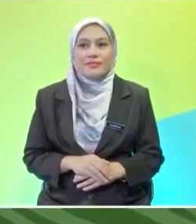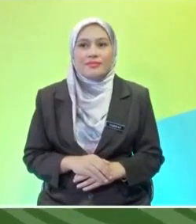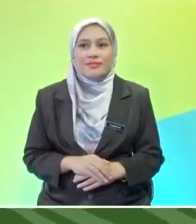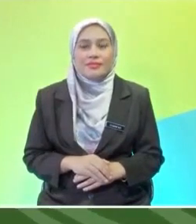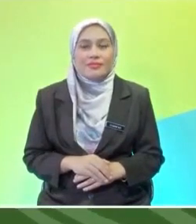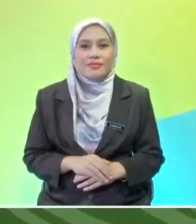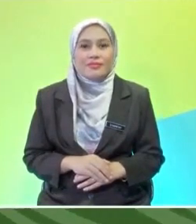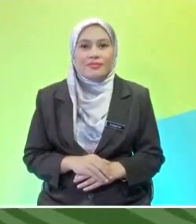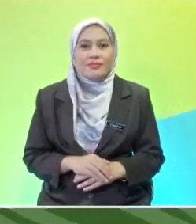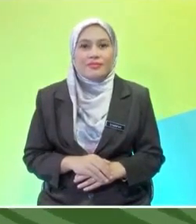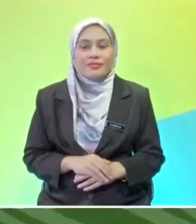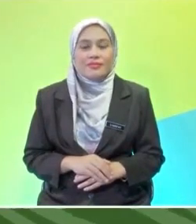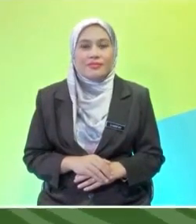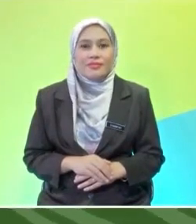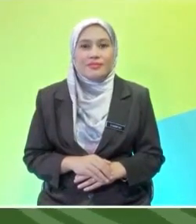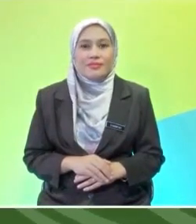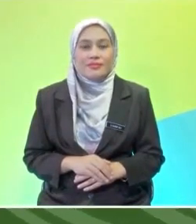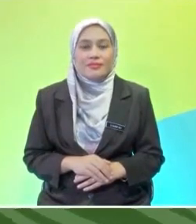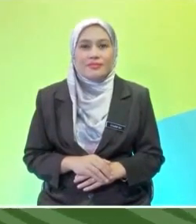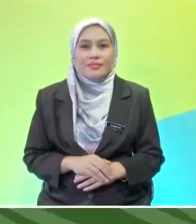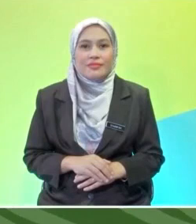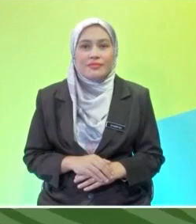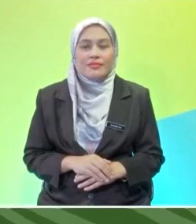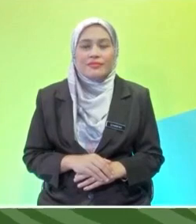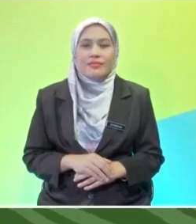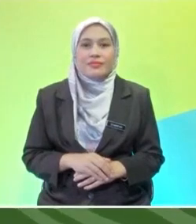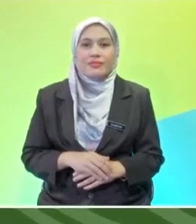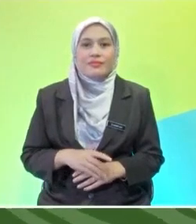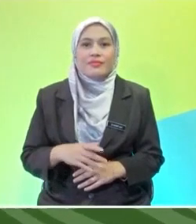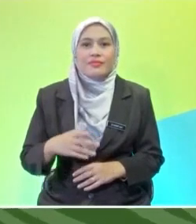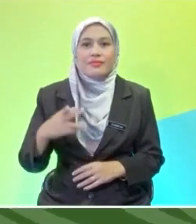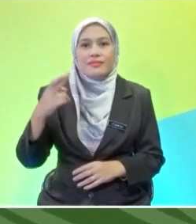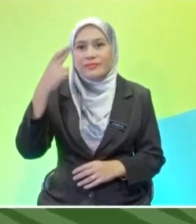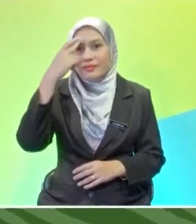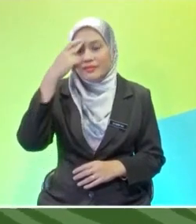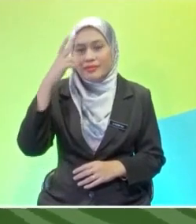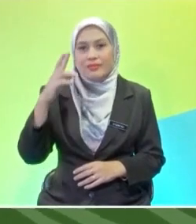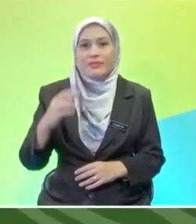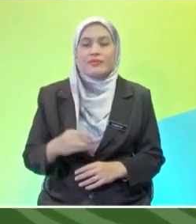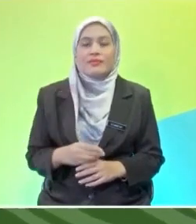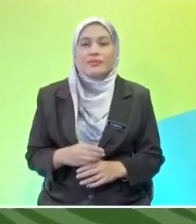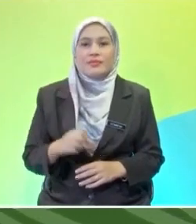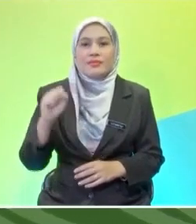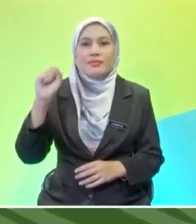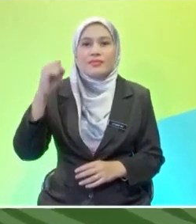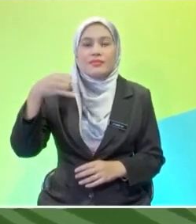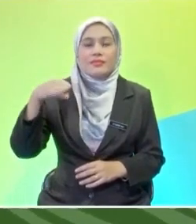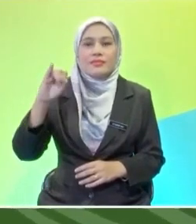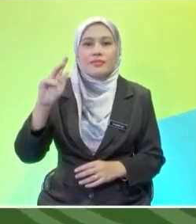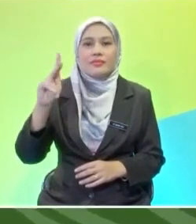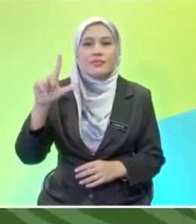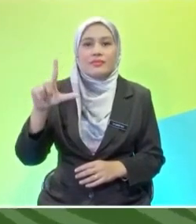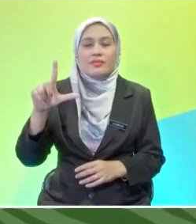Okey. Okey, seterusnya adik Rashbita Nail daripada Sekolah Kebangsaan SJKC Kiak Yu, Alor